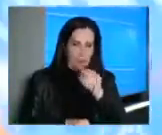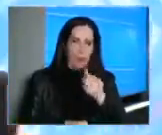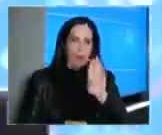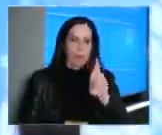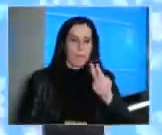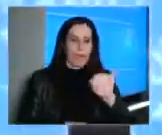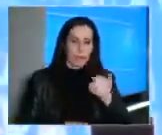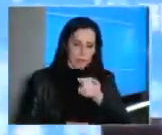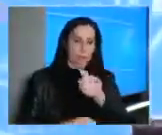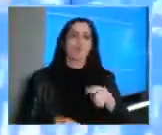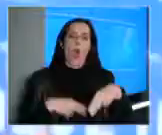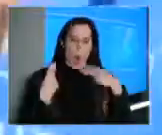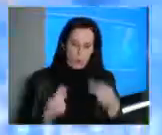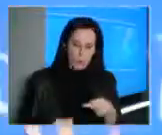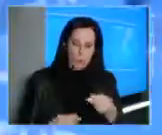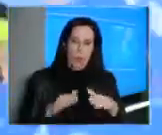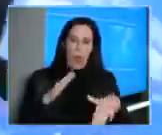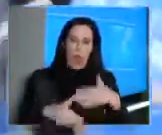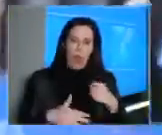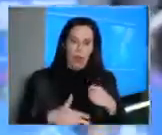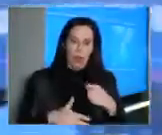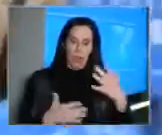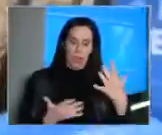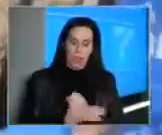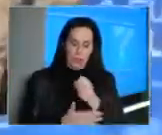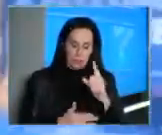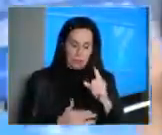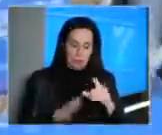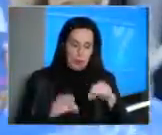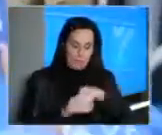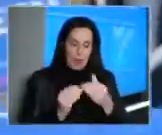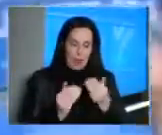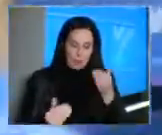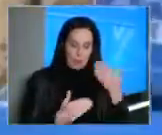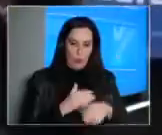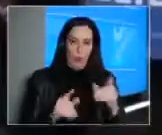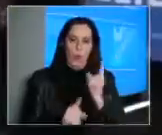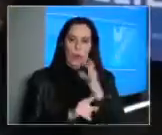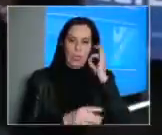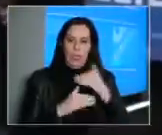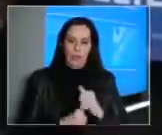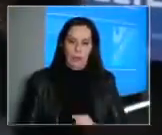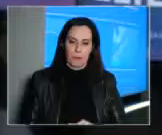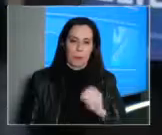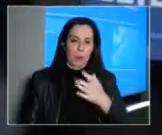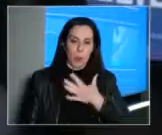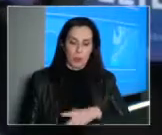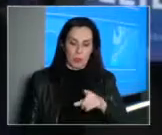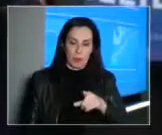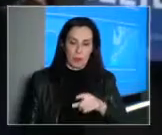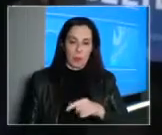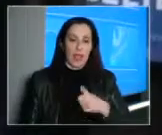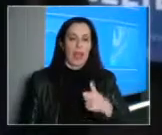סנדרס, שחוזר לזירה לאחר הישגיו בפריימריז האחרונים מול הילרי קלינטון. You want